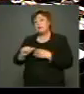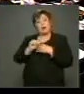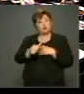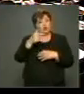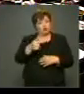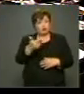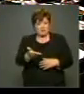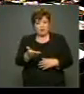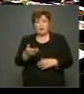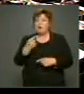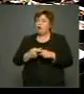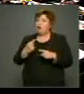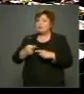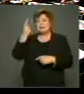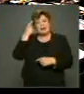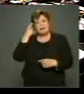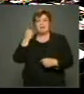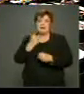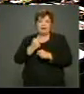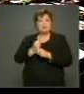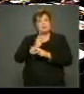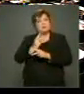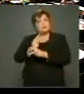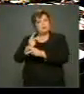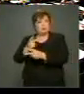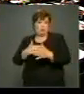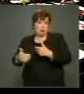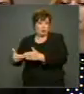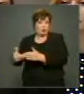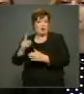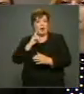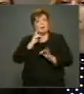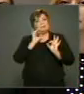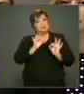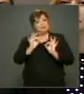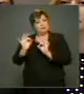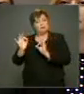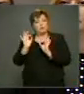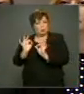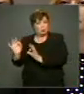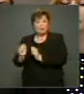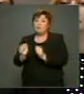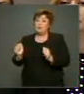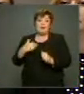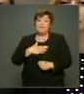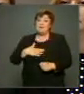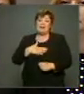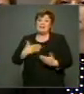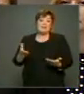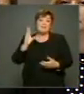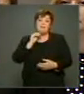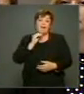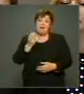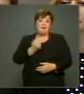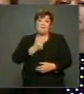järkevintä tehdä etupainotteisesti töitä ja hoitaa asiat ajankohtaisesti kuntoon. Valitettavasti sitä vanhaa velkaa